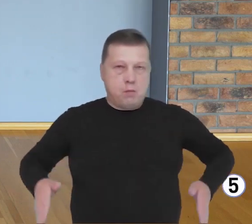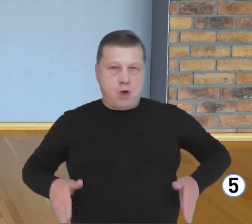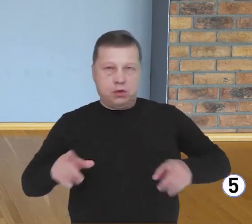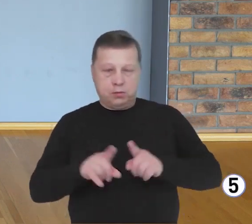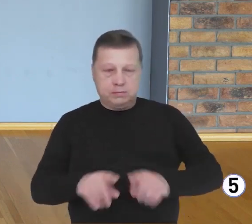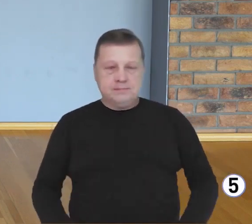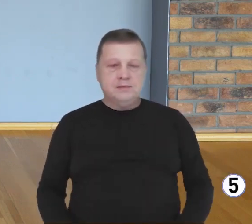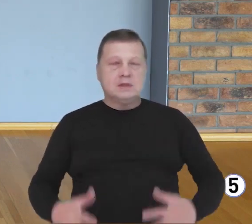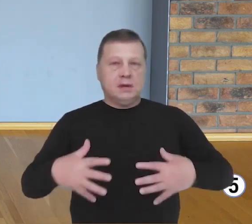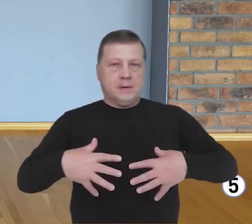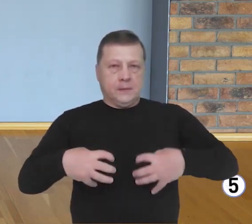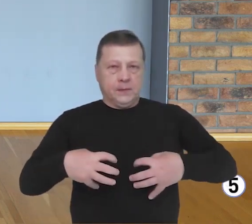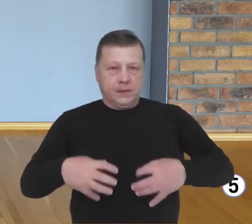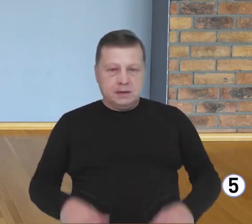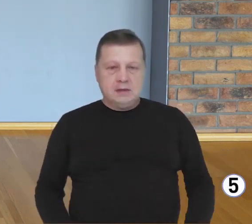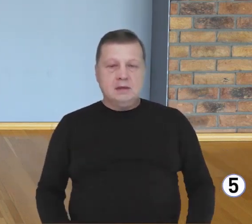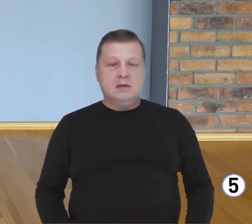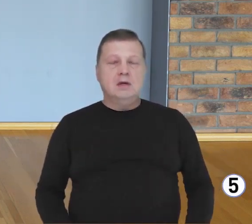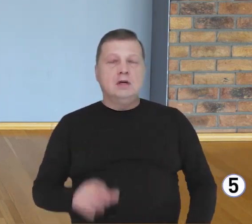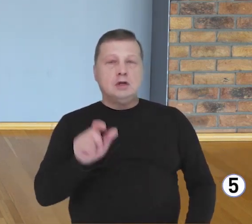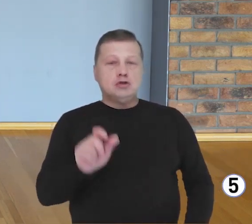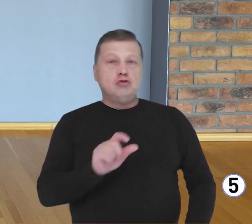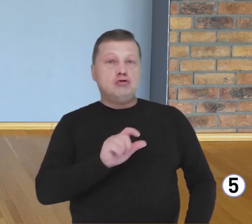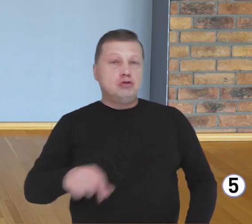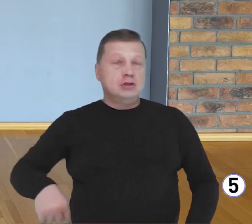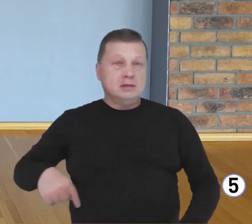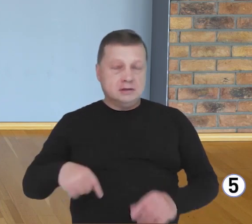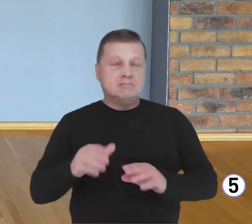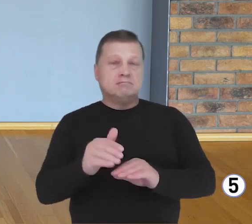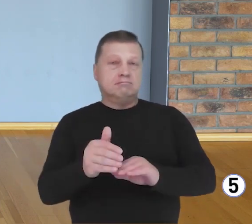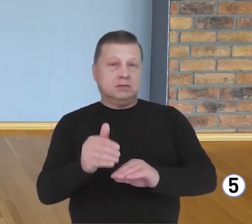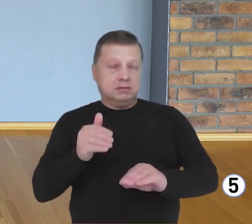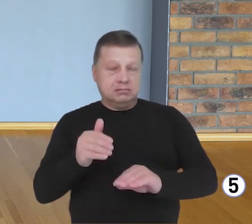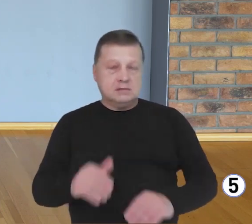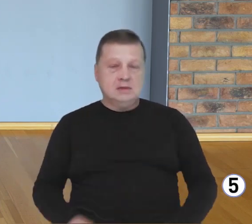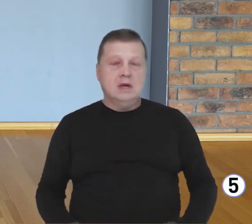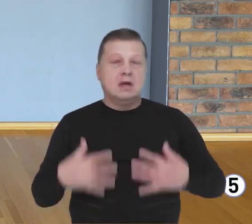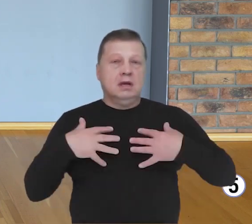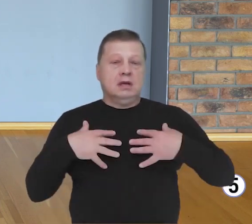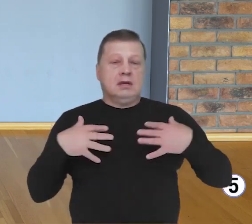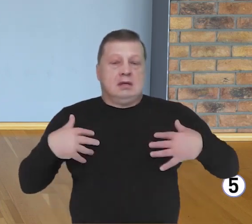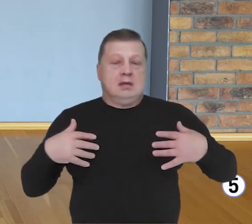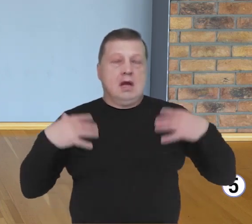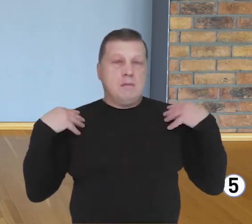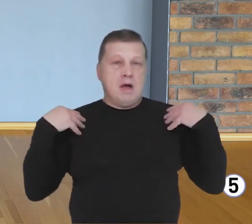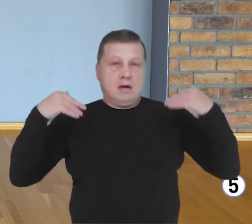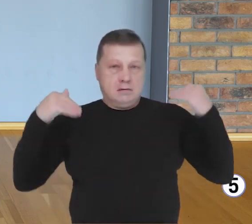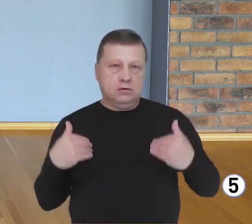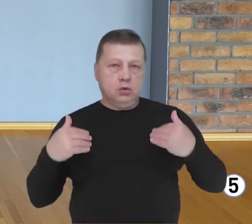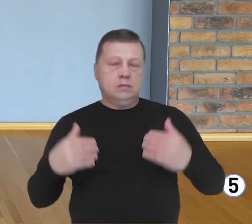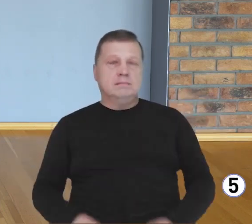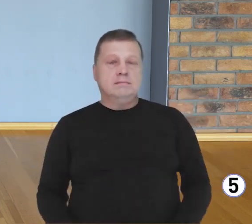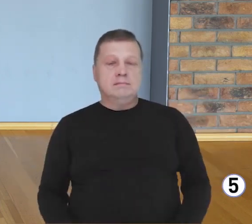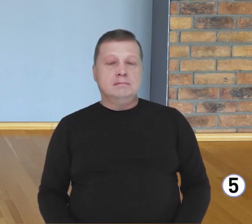bioder, zamknięcie mięśnie brzucha, podwięcie troszeczkę kość krzyżową pod siebie, otwórzcie klatkę piersiową i